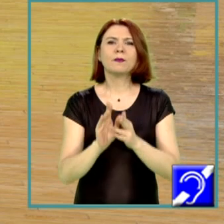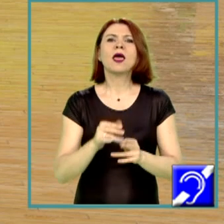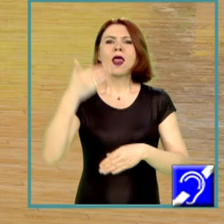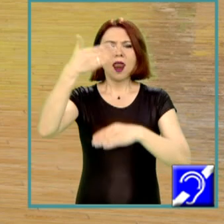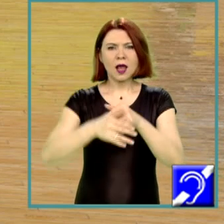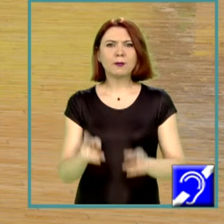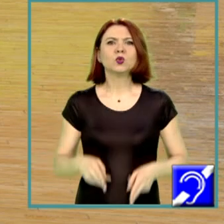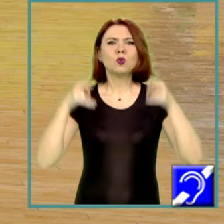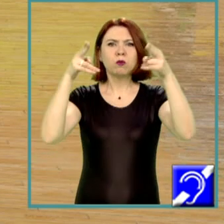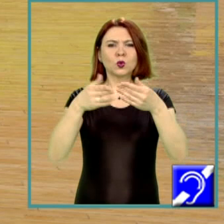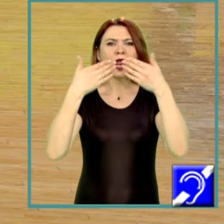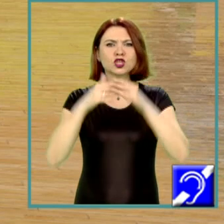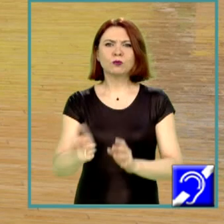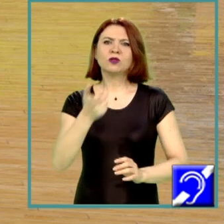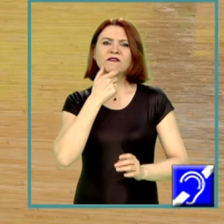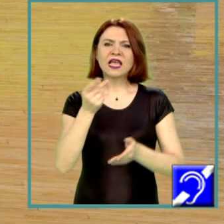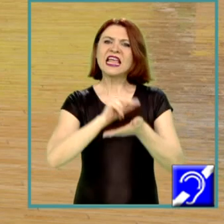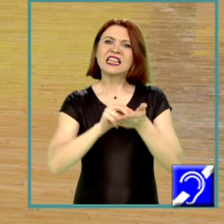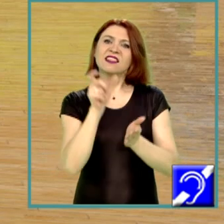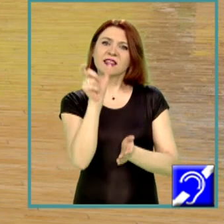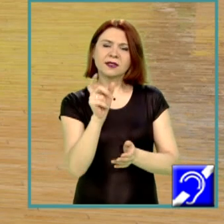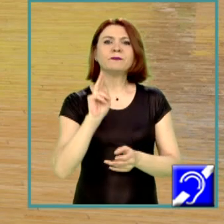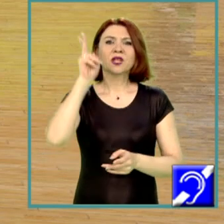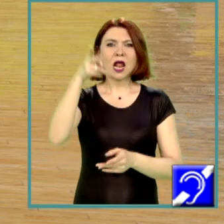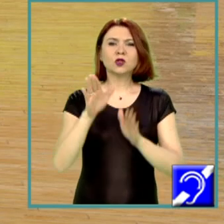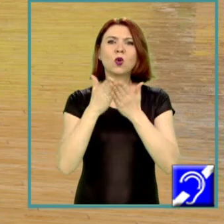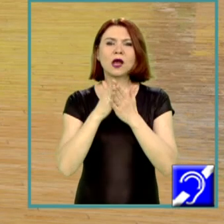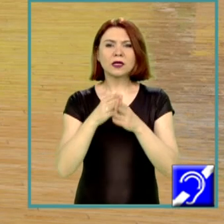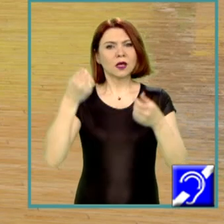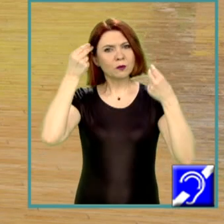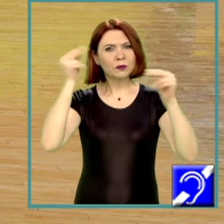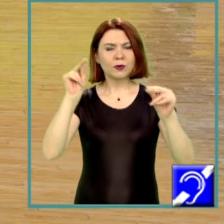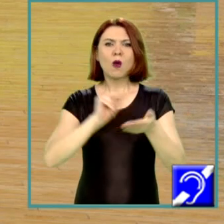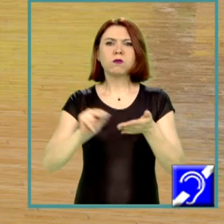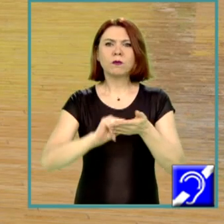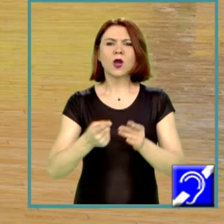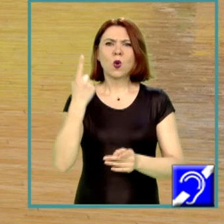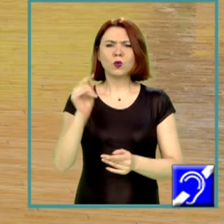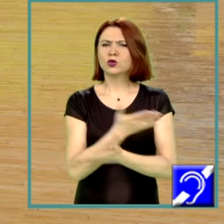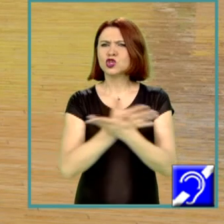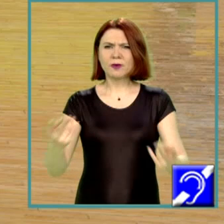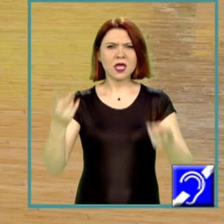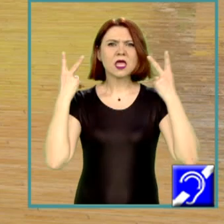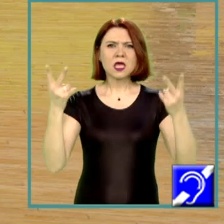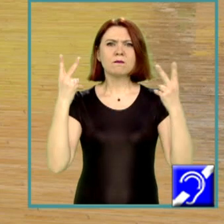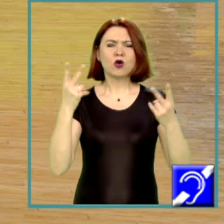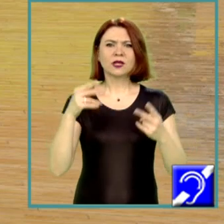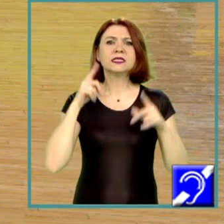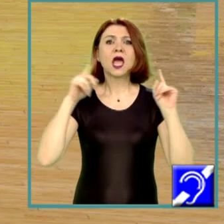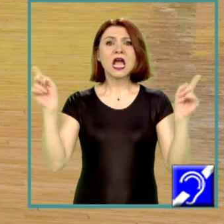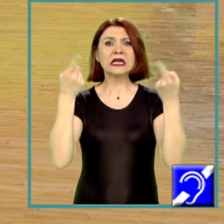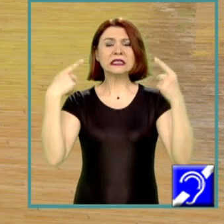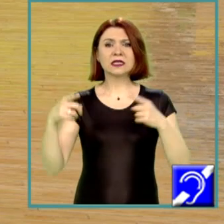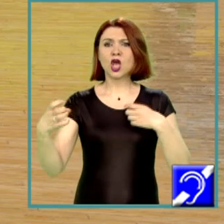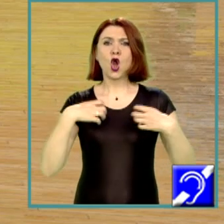la început de veac text cuprins în al doilea volum publicat de unul dintre cei mai lanț tenori ai